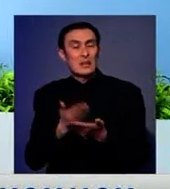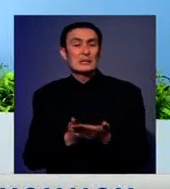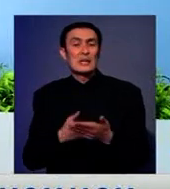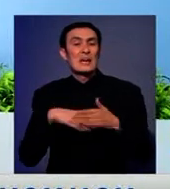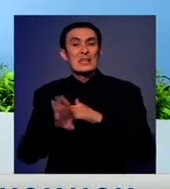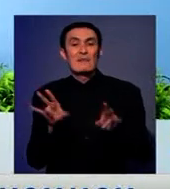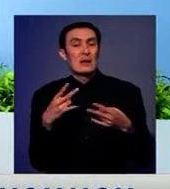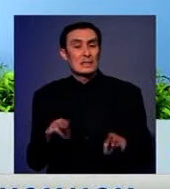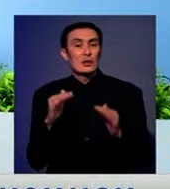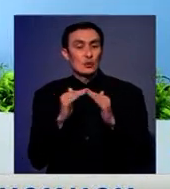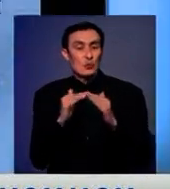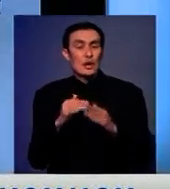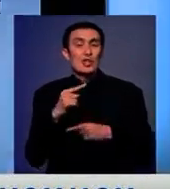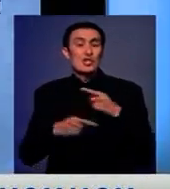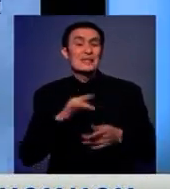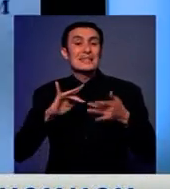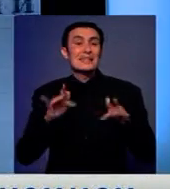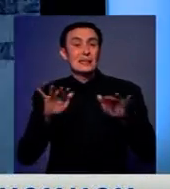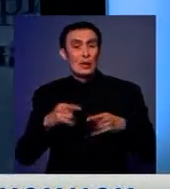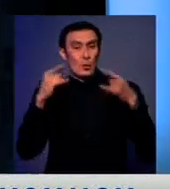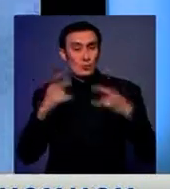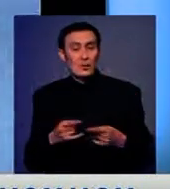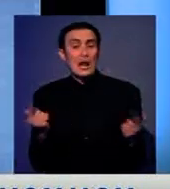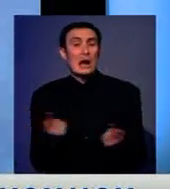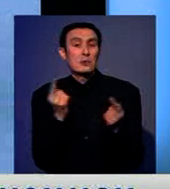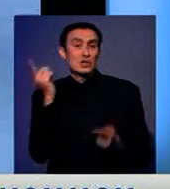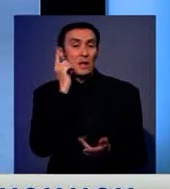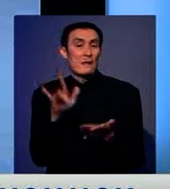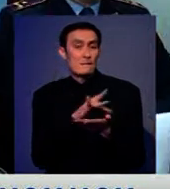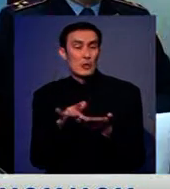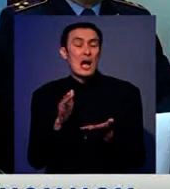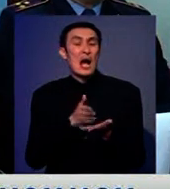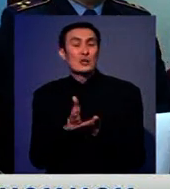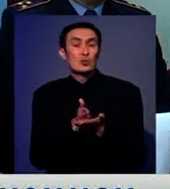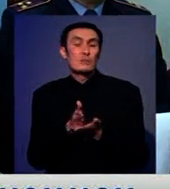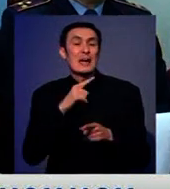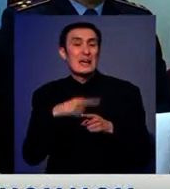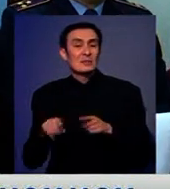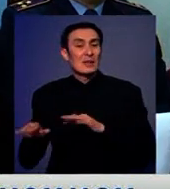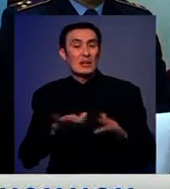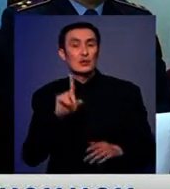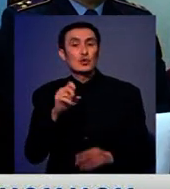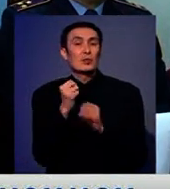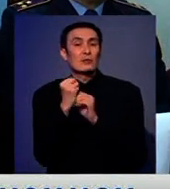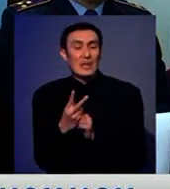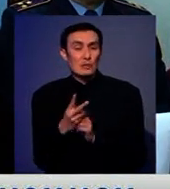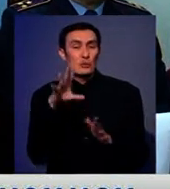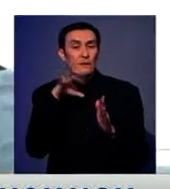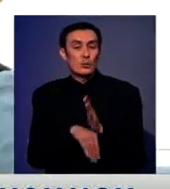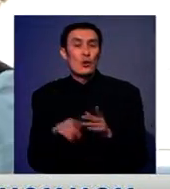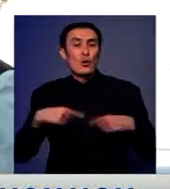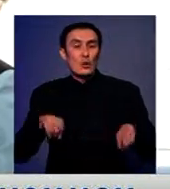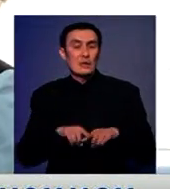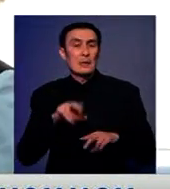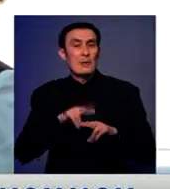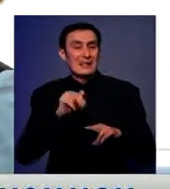консультации, не выходя из дома посредством интернета, либо через обычный телефон. А вот создание службы экстренного реагирования 112, куда войдут